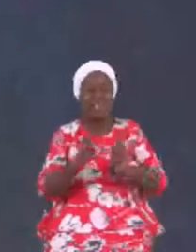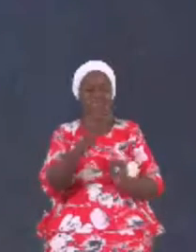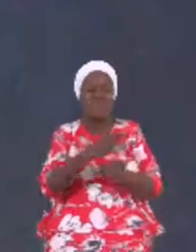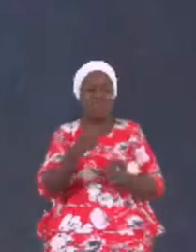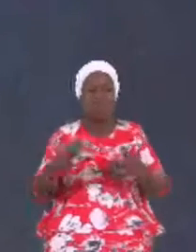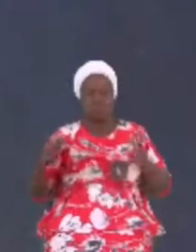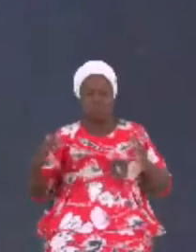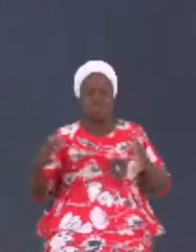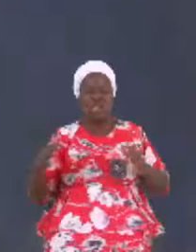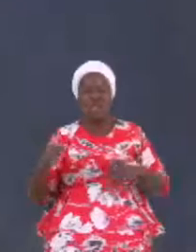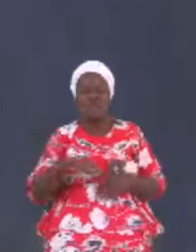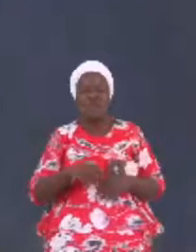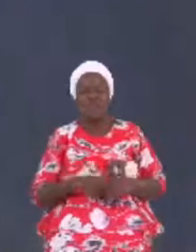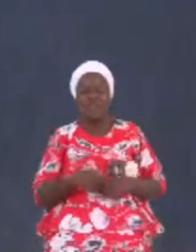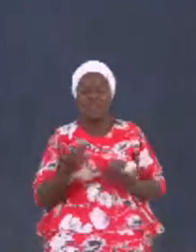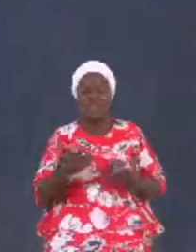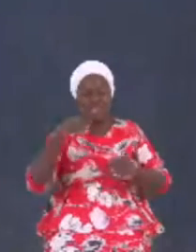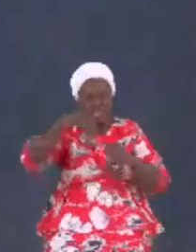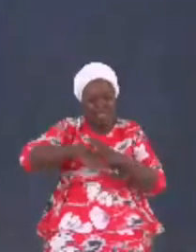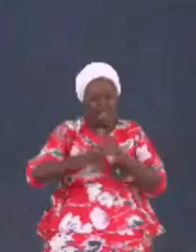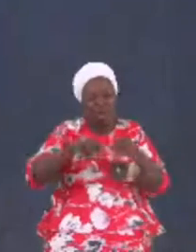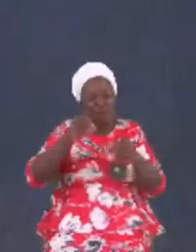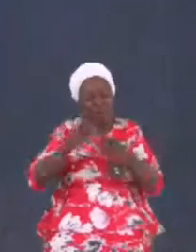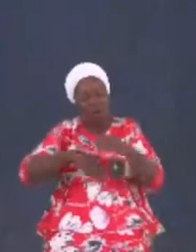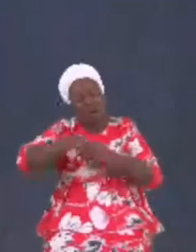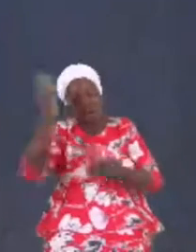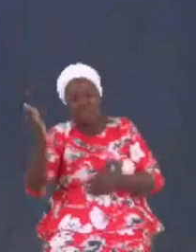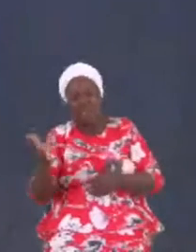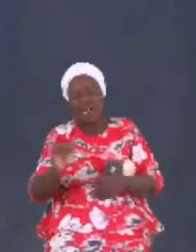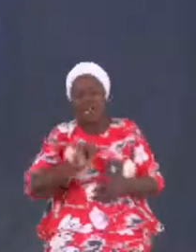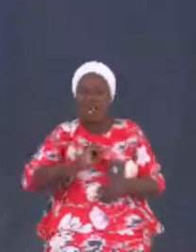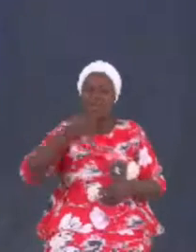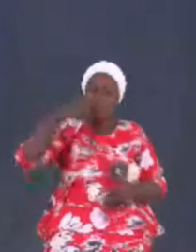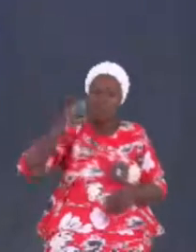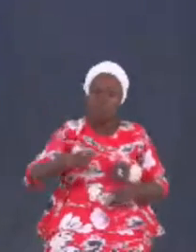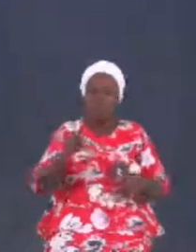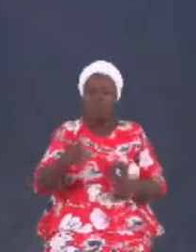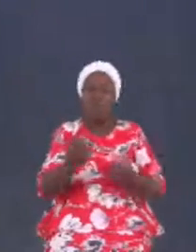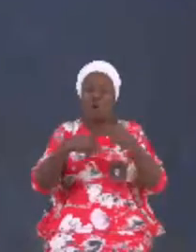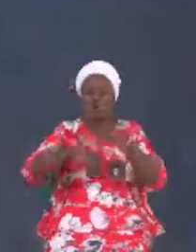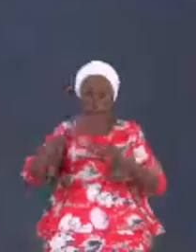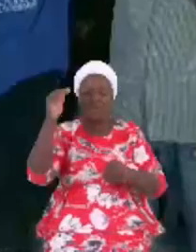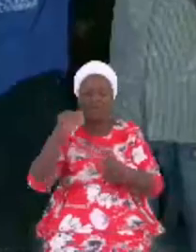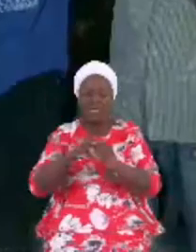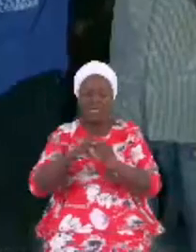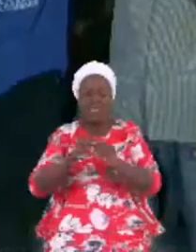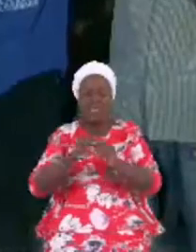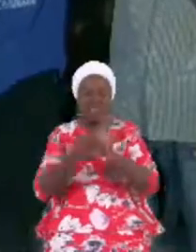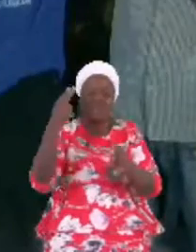d'enflement, tumeur, visible ou invisible à l'intérieur. Je vous commande, sortez au nom